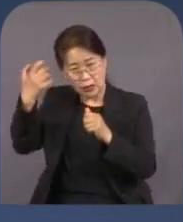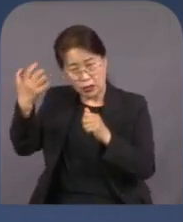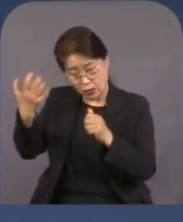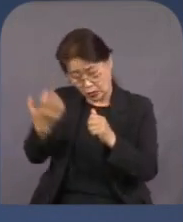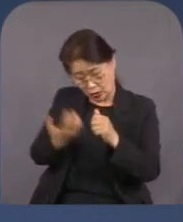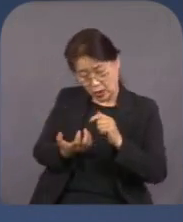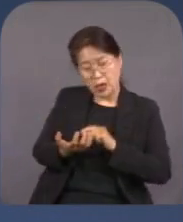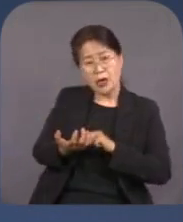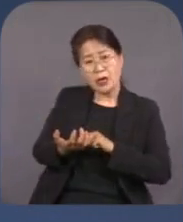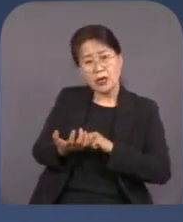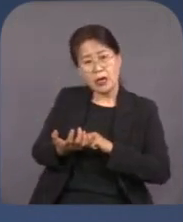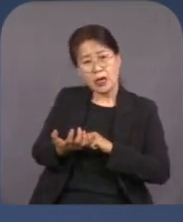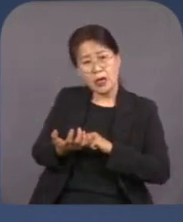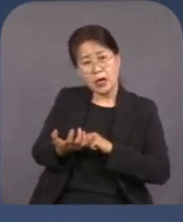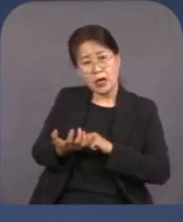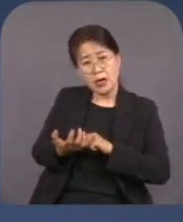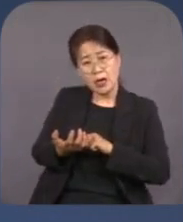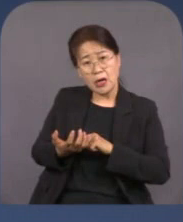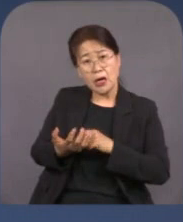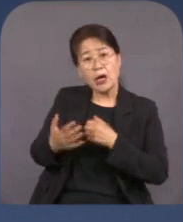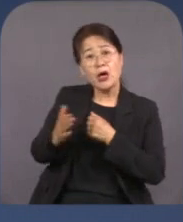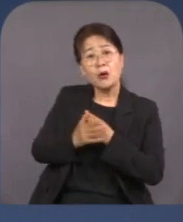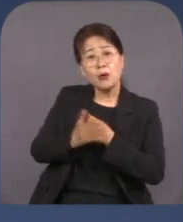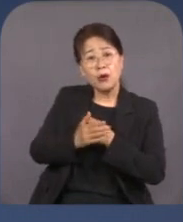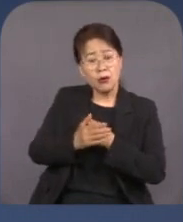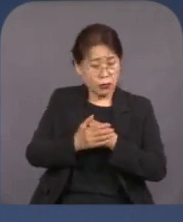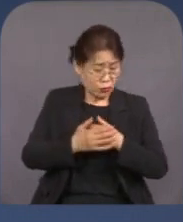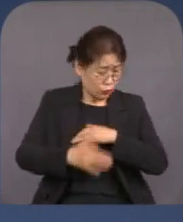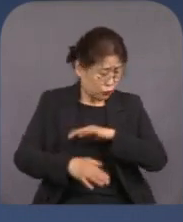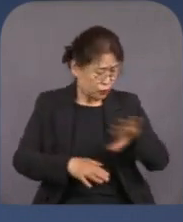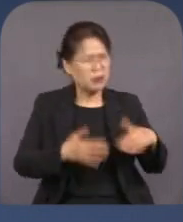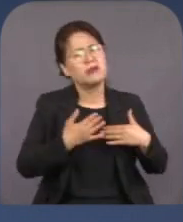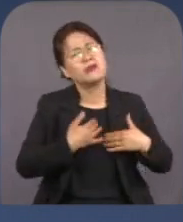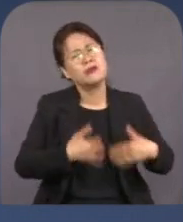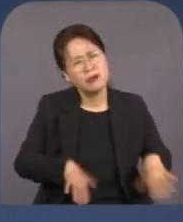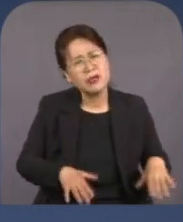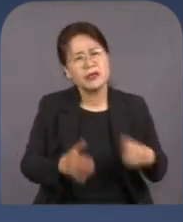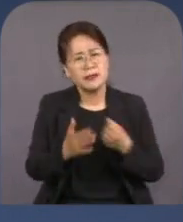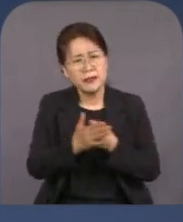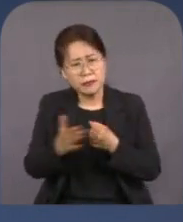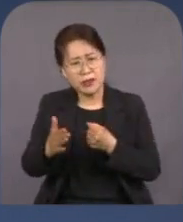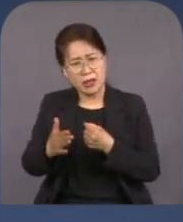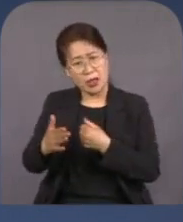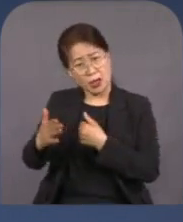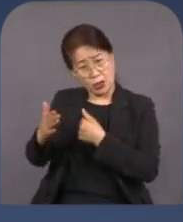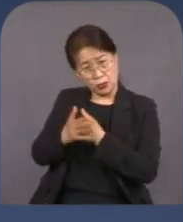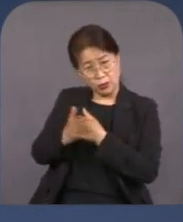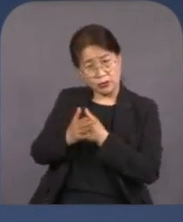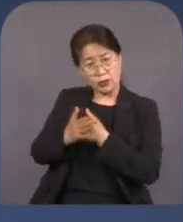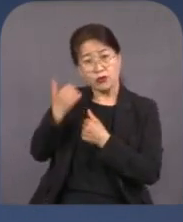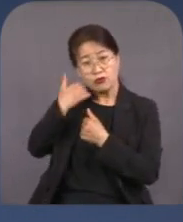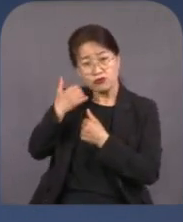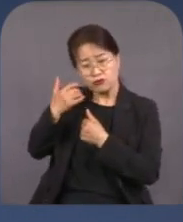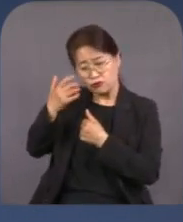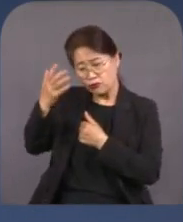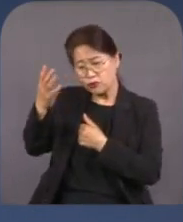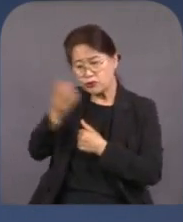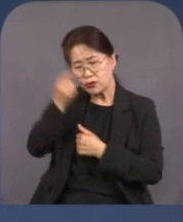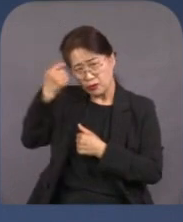여러분 기도를 해보신 분은 아시겠지만요 기도에는 연약 우리의 연약함이 두 가지가 있어요